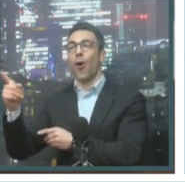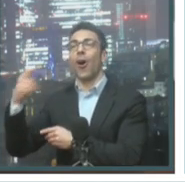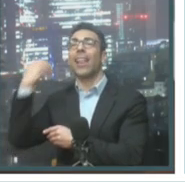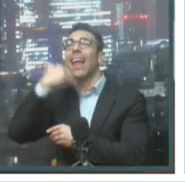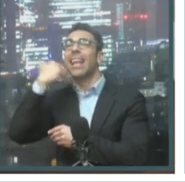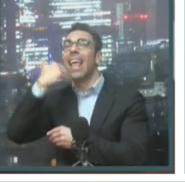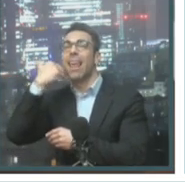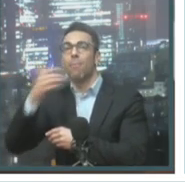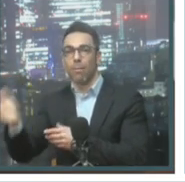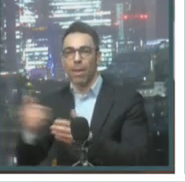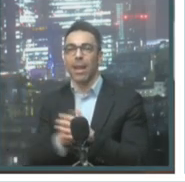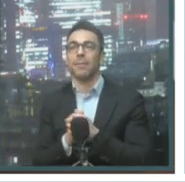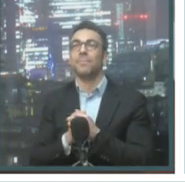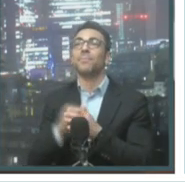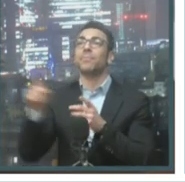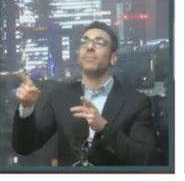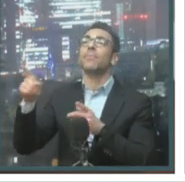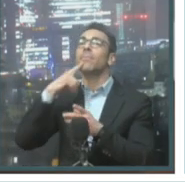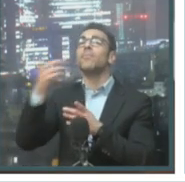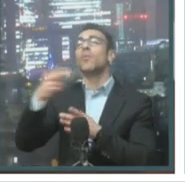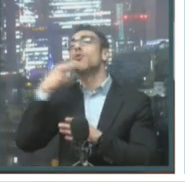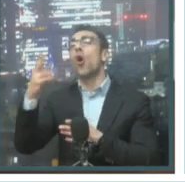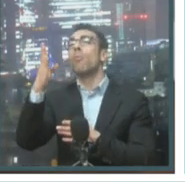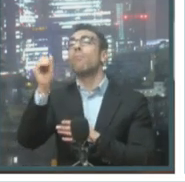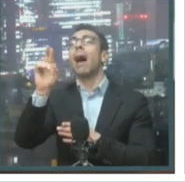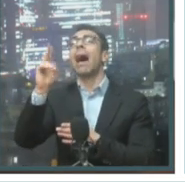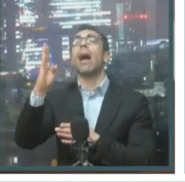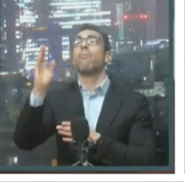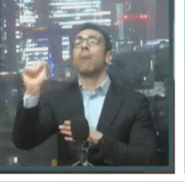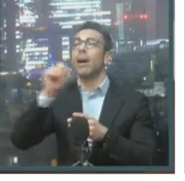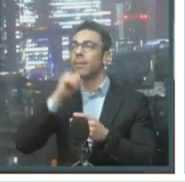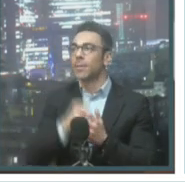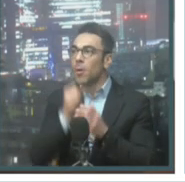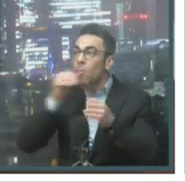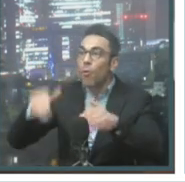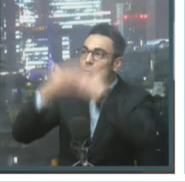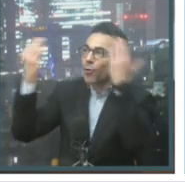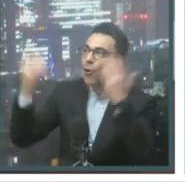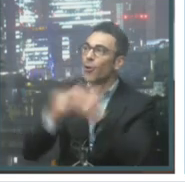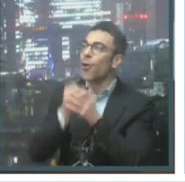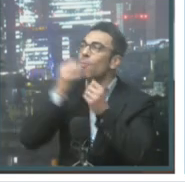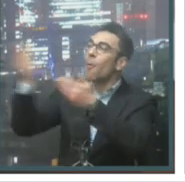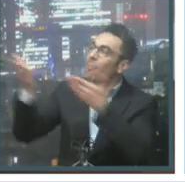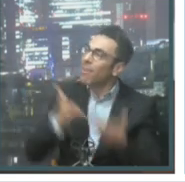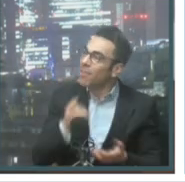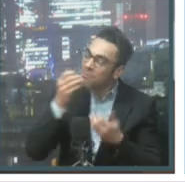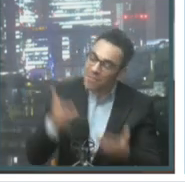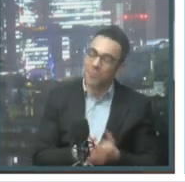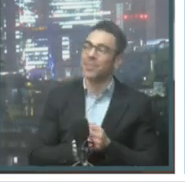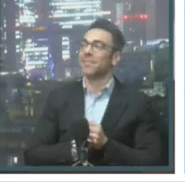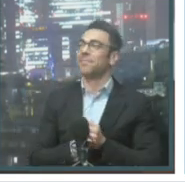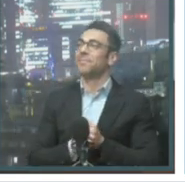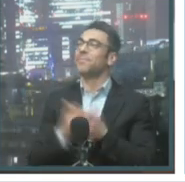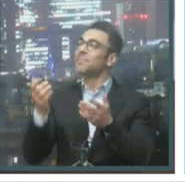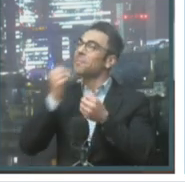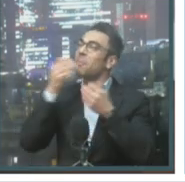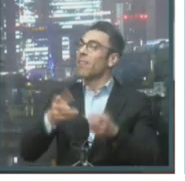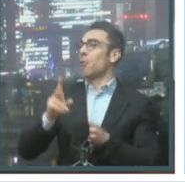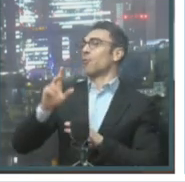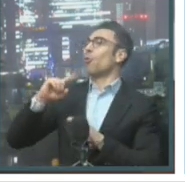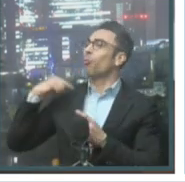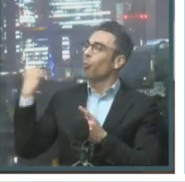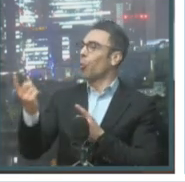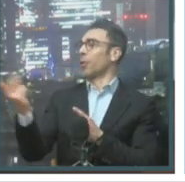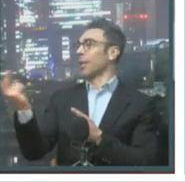dal barbera in arte barabba buongiorno e benvenuti benvenuti benvenuti a tutti